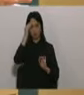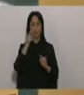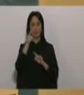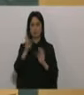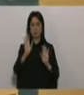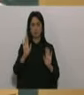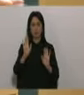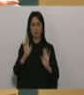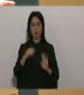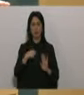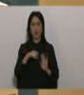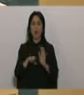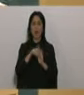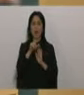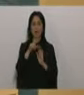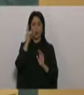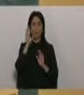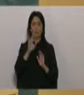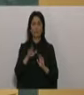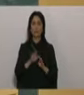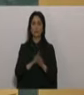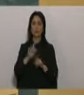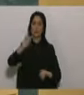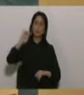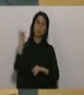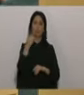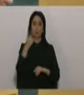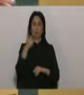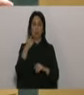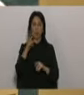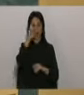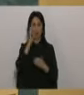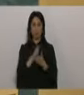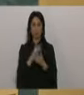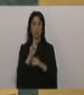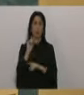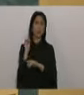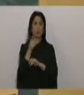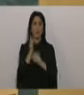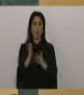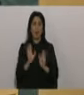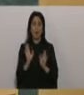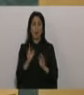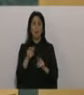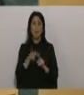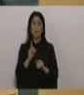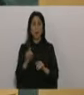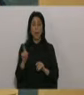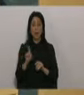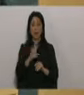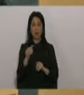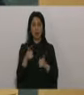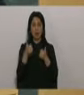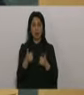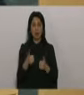და დარწმუნებული ვარ, ჩვენი ამომრჩეველი არ ფიქრობს, რომ სუპერიდეალურ ხელისუფლებას და გუნდს უჭერს ხარს. მაგრამ ყველამ